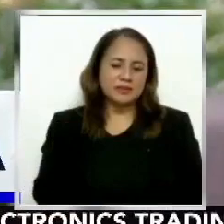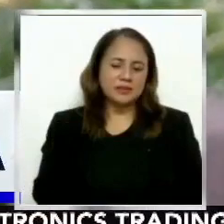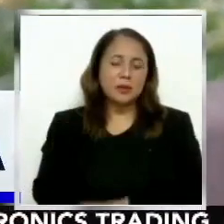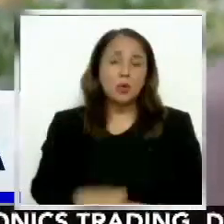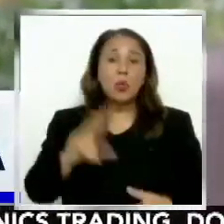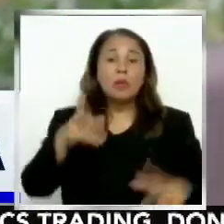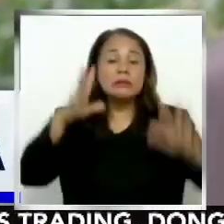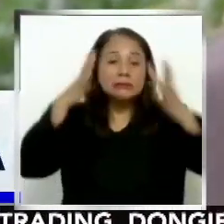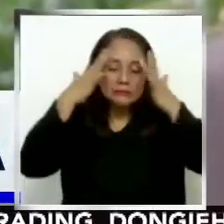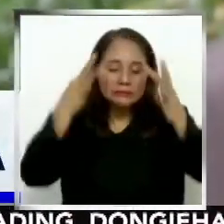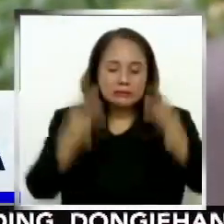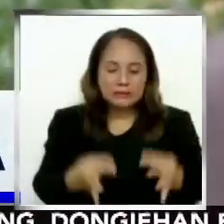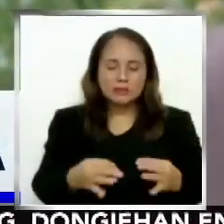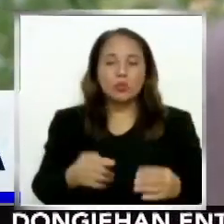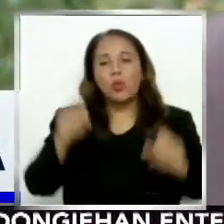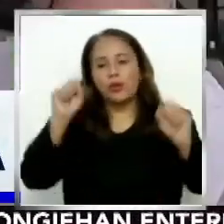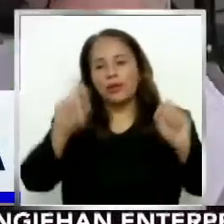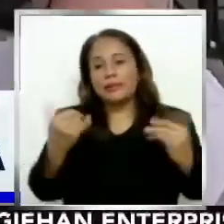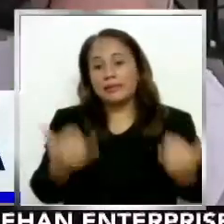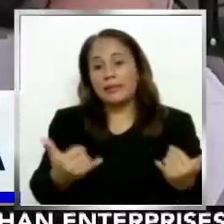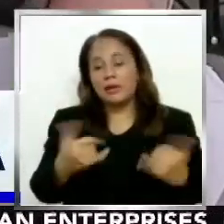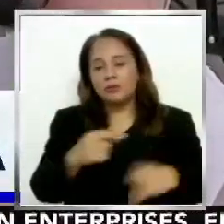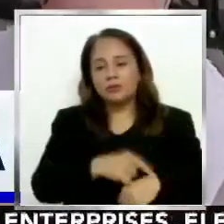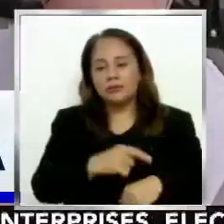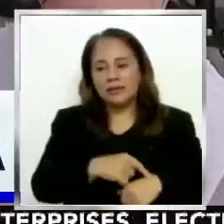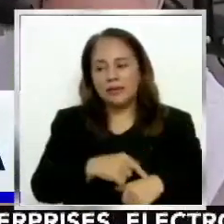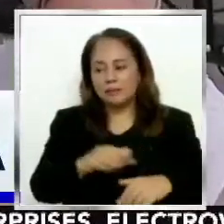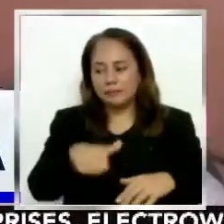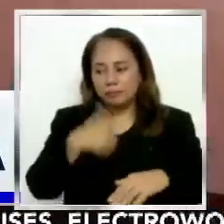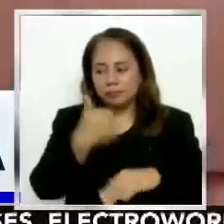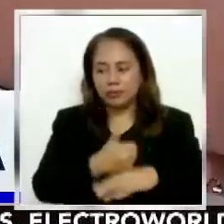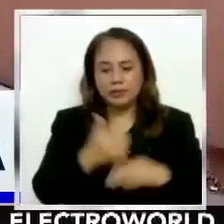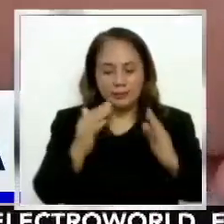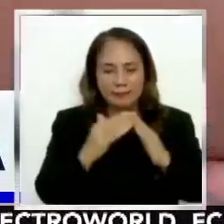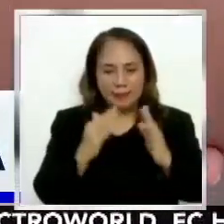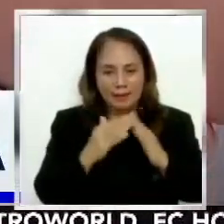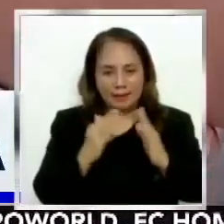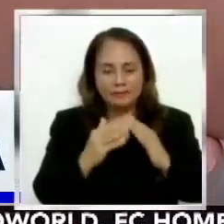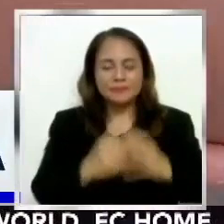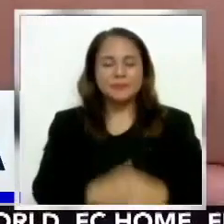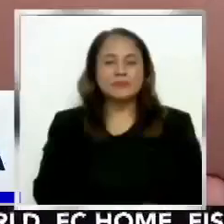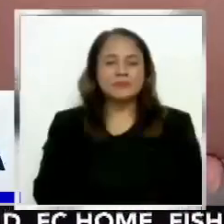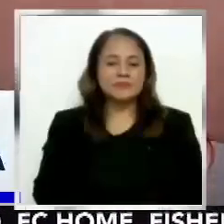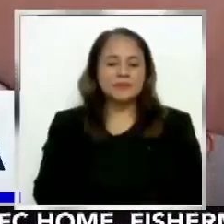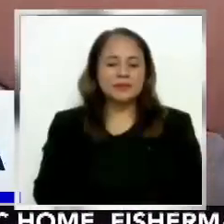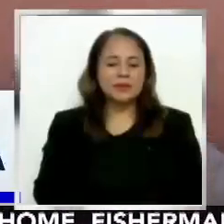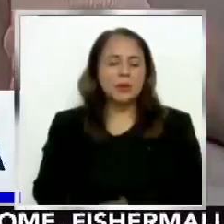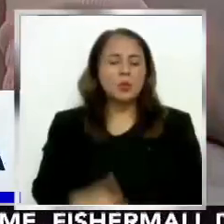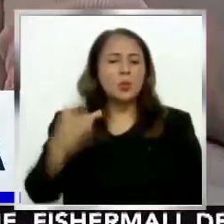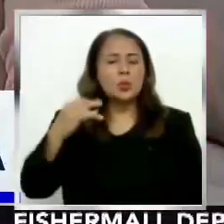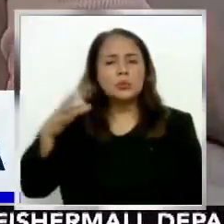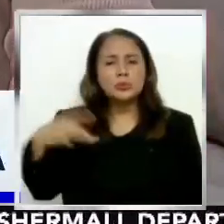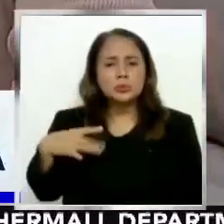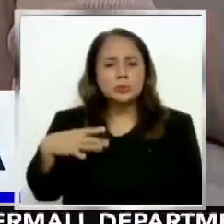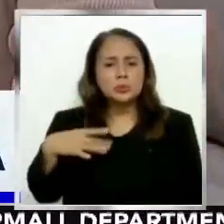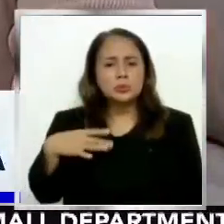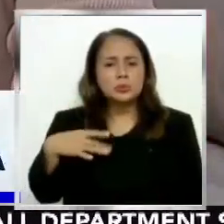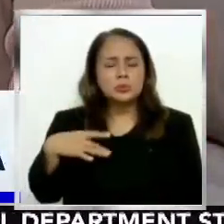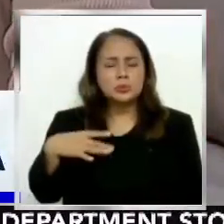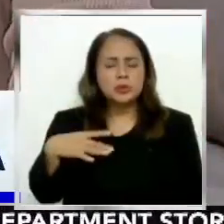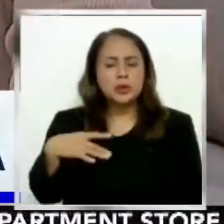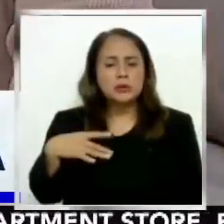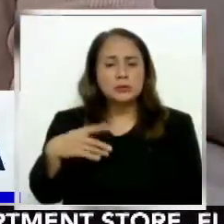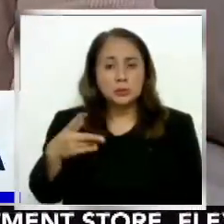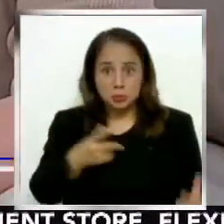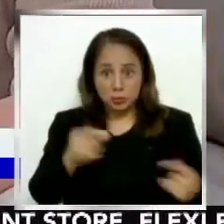ito na yung panahon para magpatayo ng bahay? Tsaka bakit, I mean, parang hinintay nyo talaga, di ba? Hindi nyo ginawa kaagad. Nung kinasal